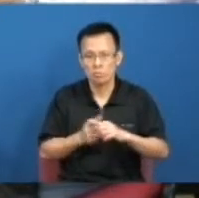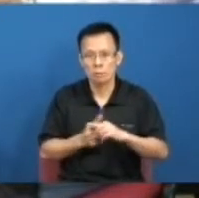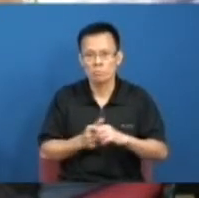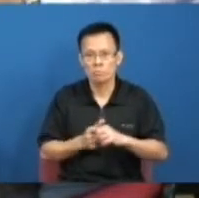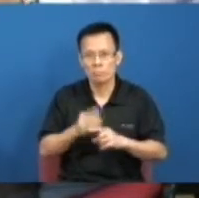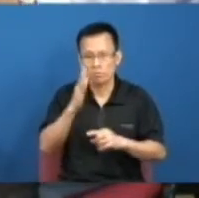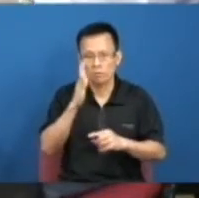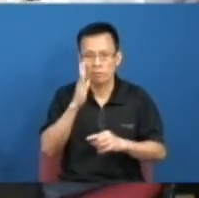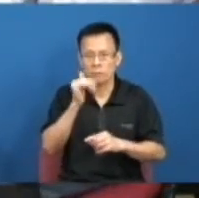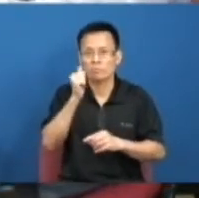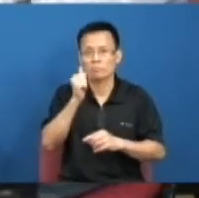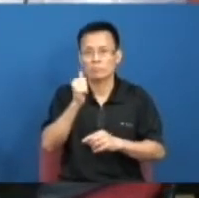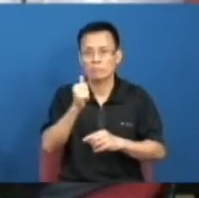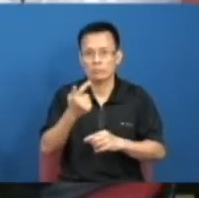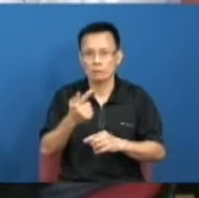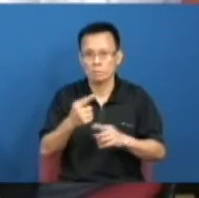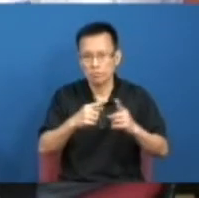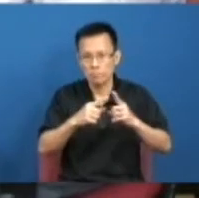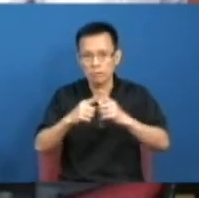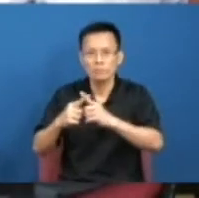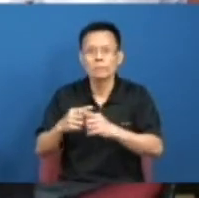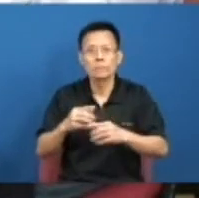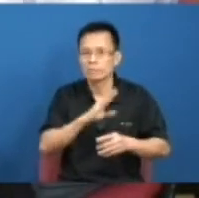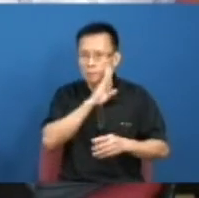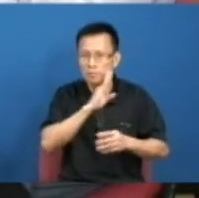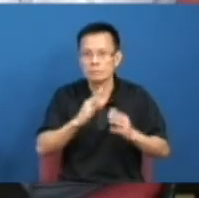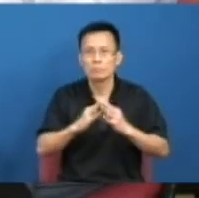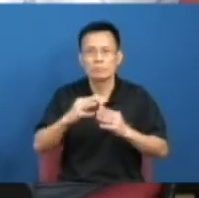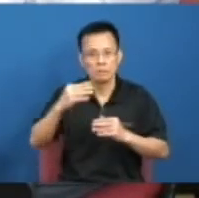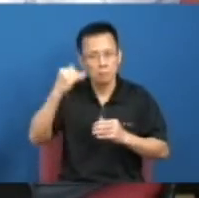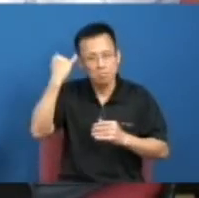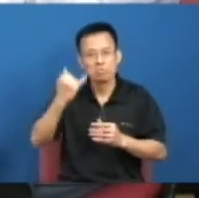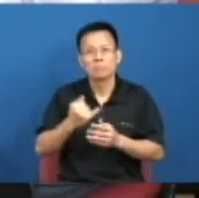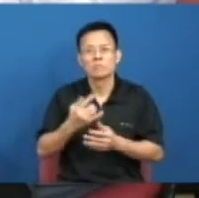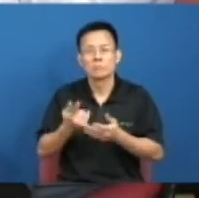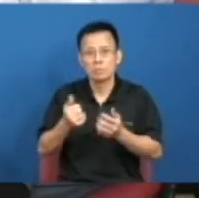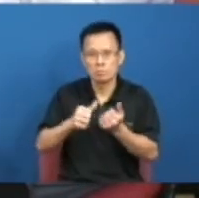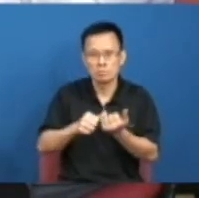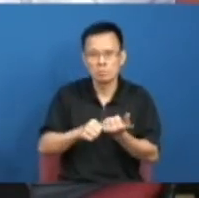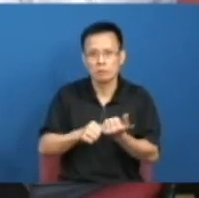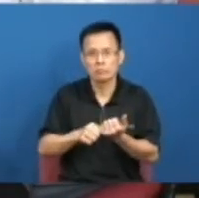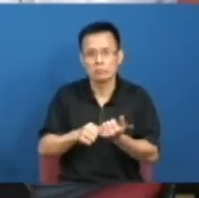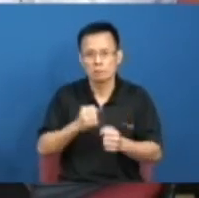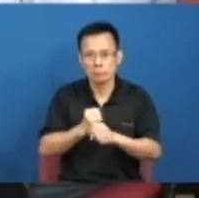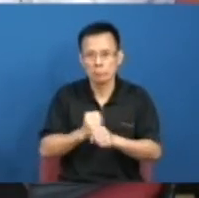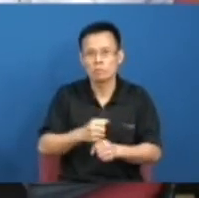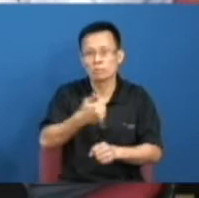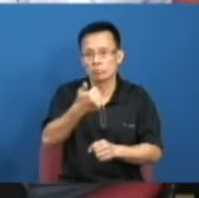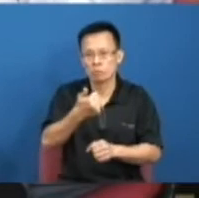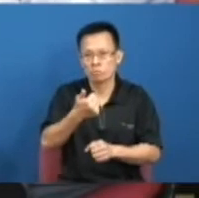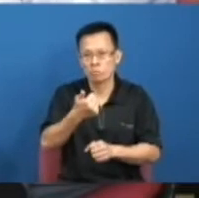啱嘅。一般嚟講咧，住户咧好多都唔知道嘅。而係靠咩咧？做得好唔好工程係